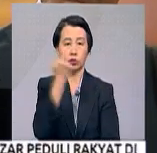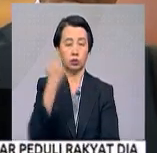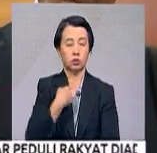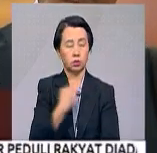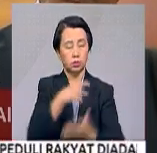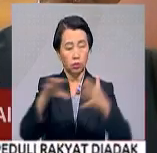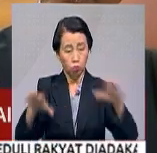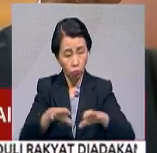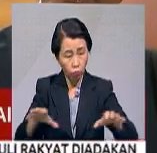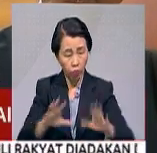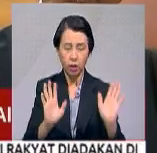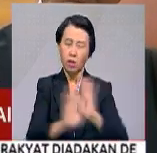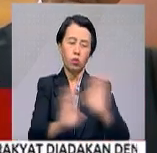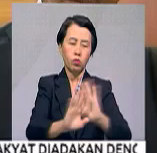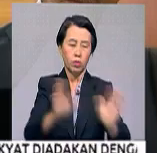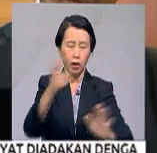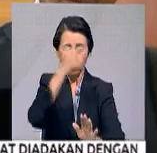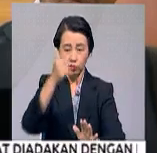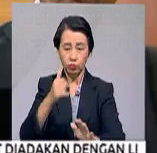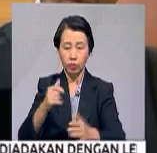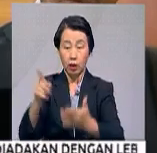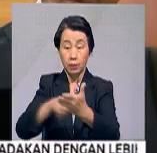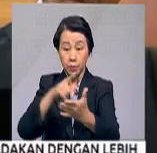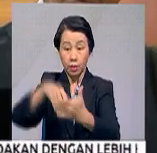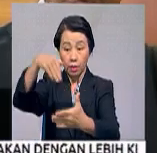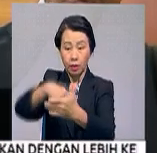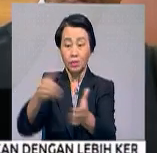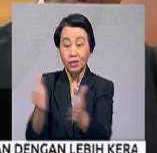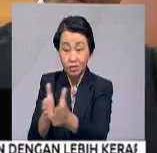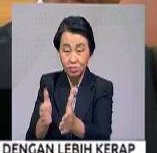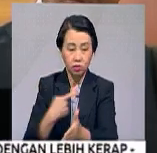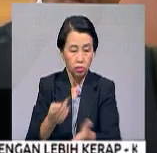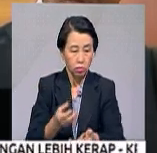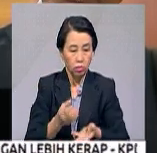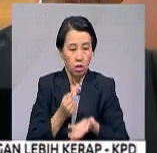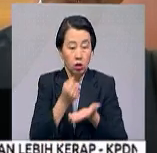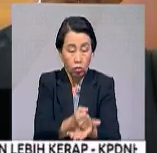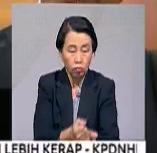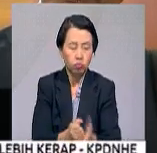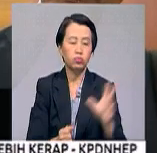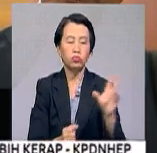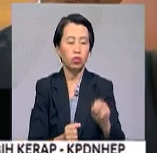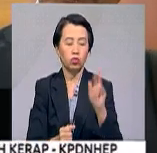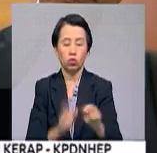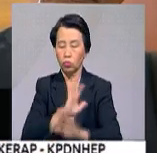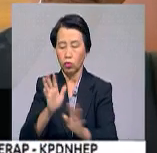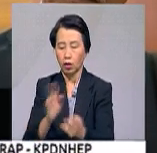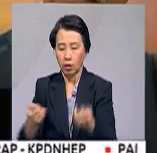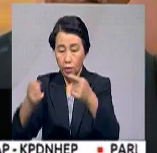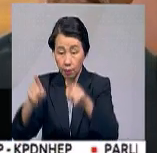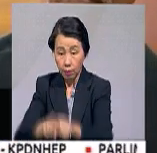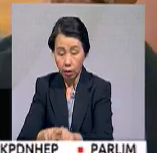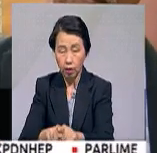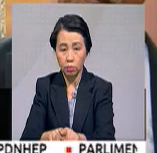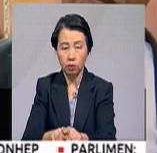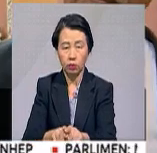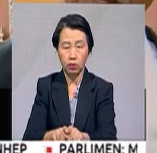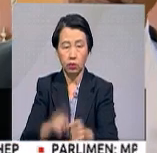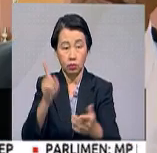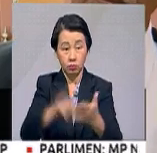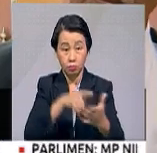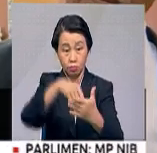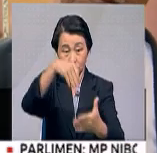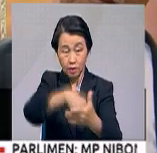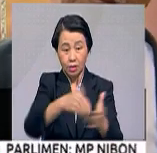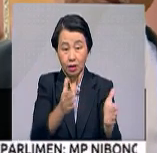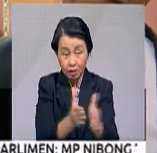tunaikan bukan di musim pilihan raya ataupun bukan di musim berlakunya by election.